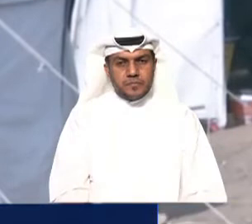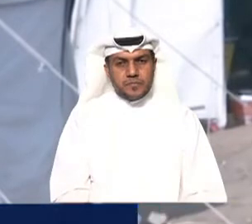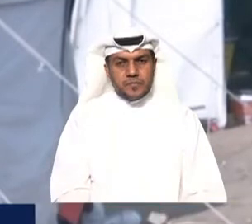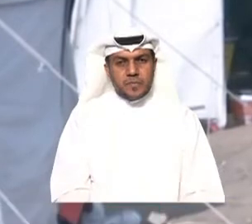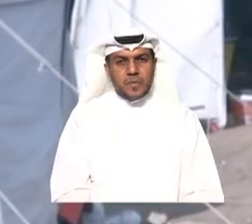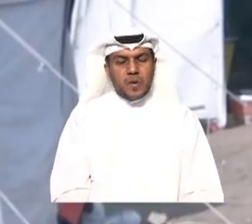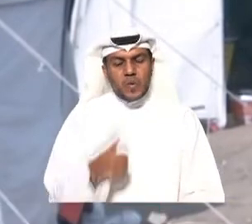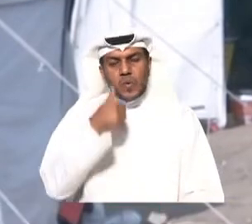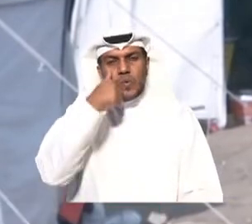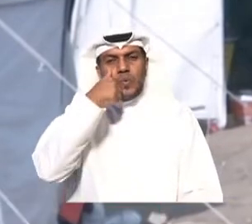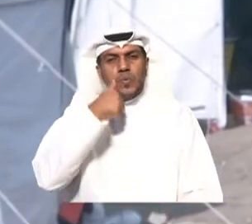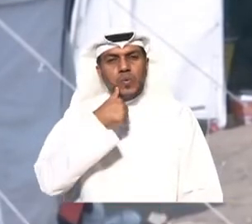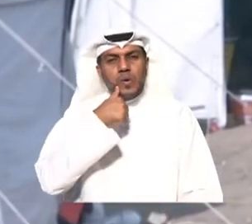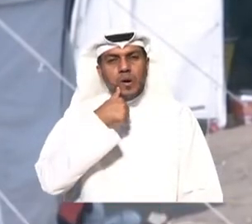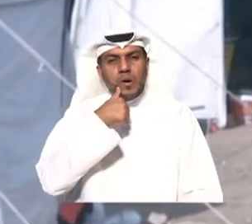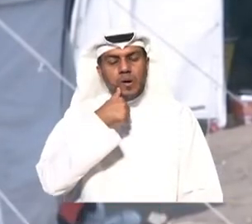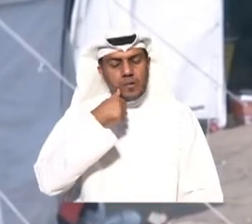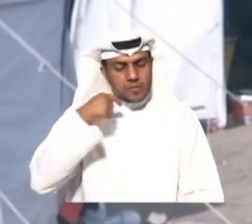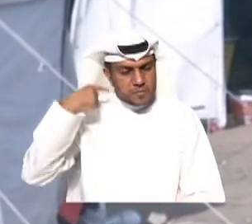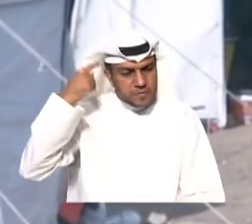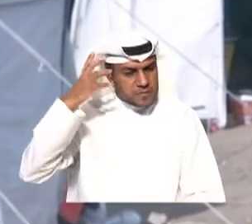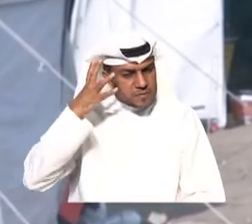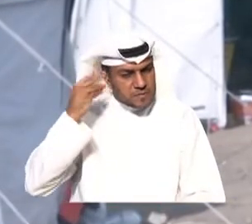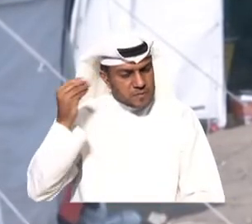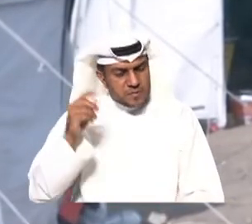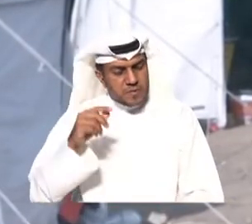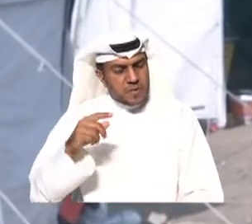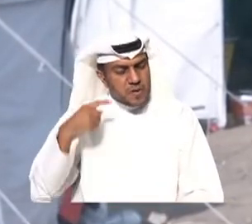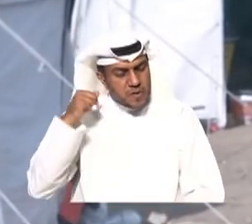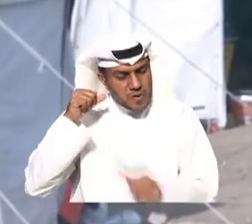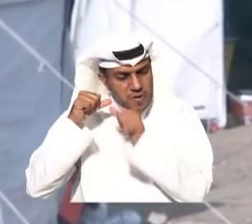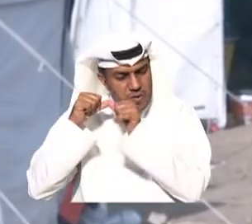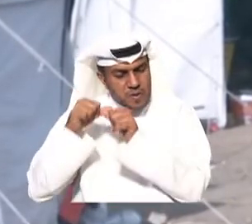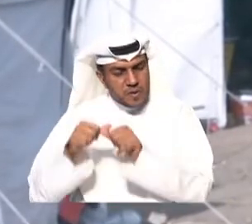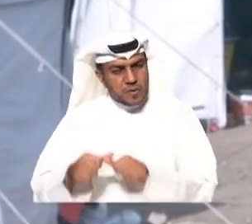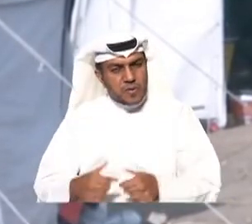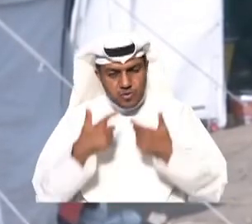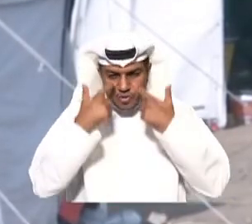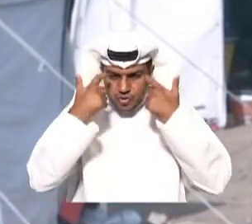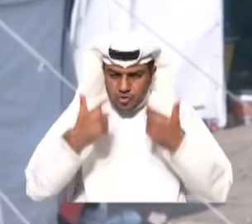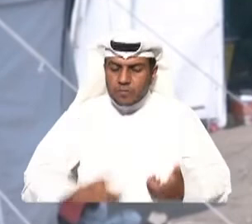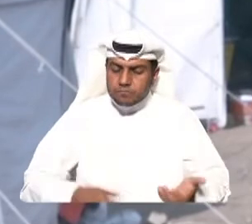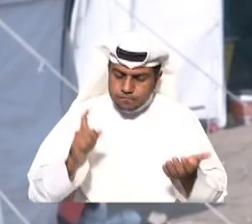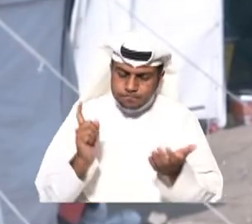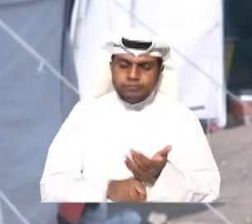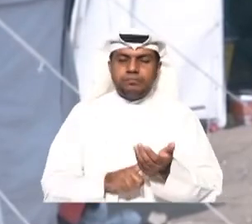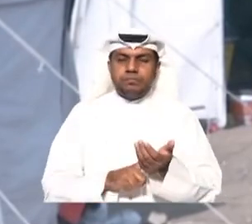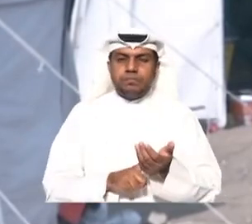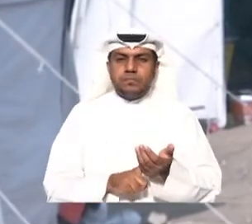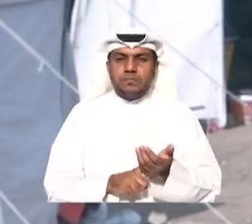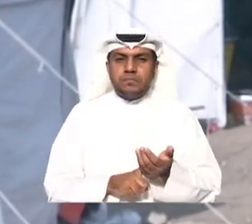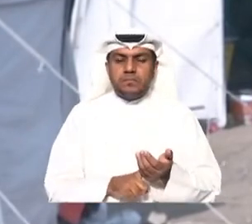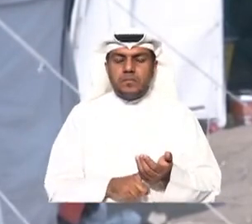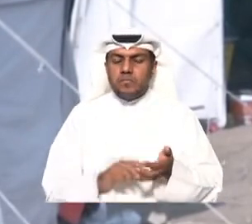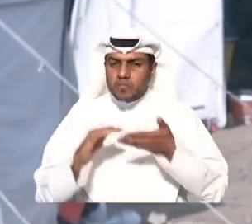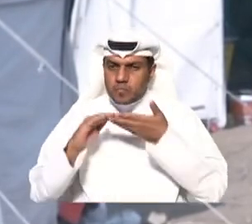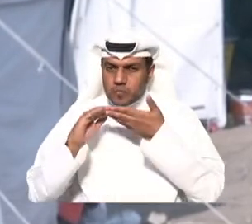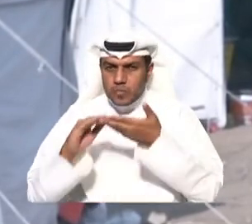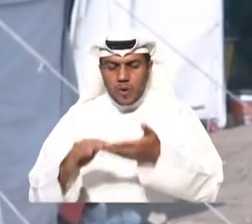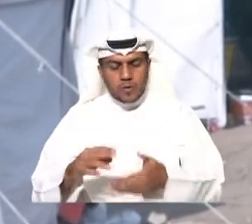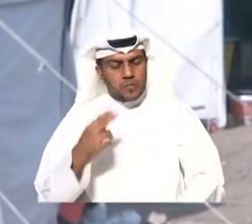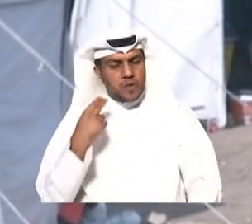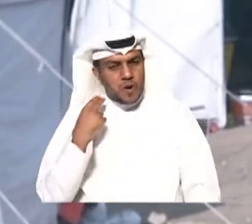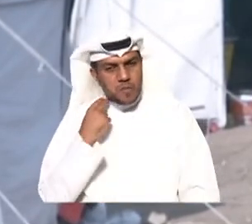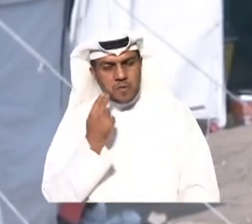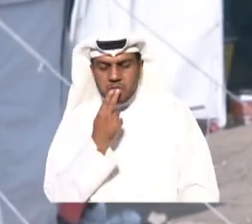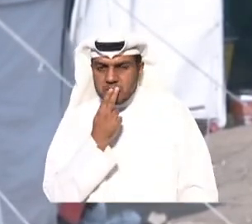التاريخ لسمو أمير دولة الكويت الراحل طيب الله ثراه بأنه حمل الرسالة وأدى الأمانة ونقش اسمه بأحرف من